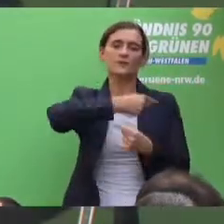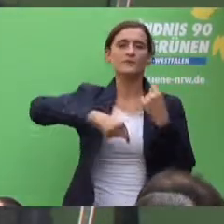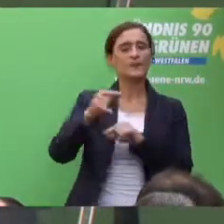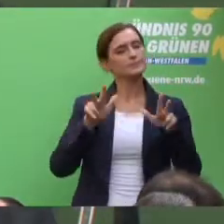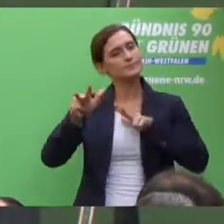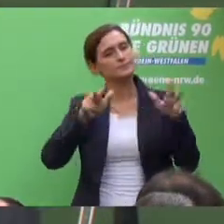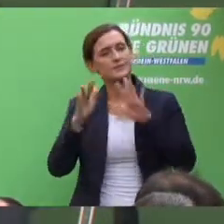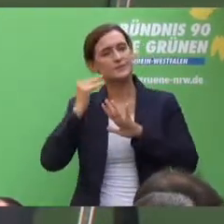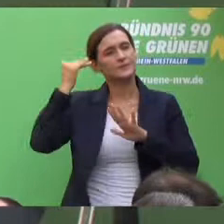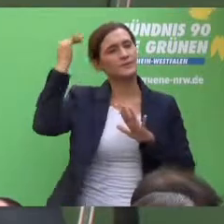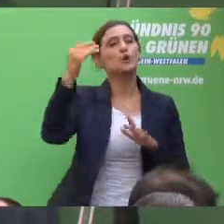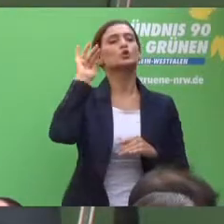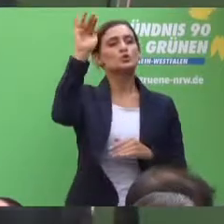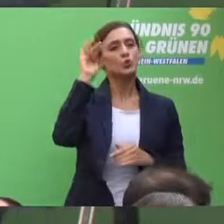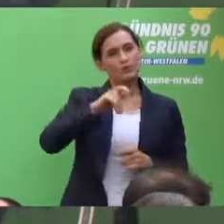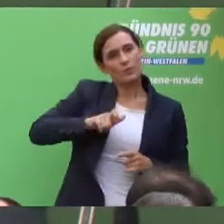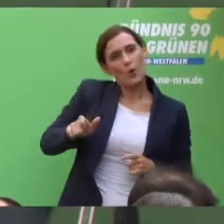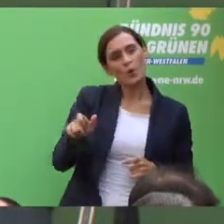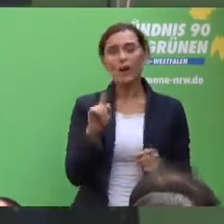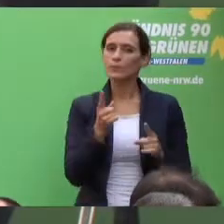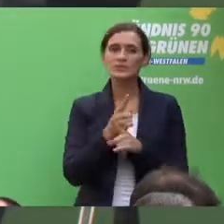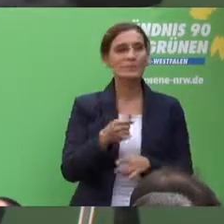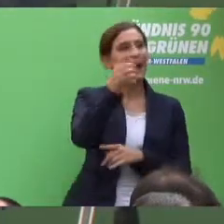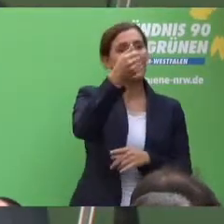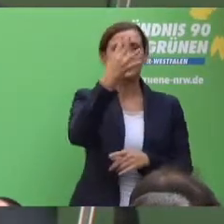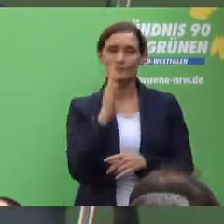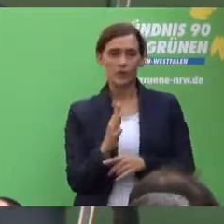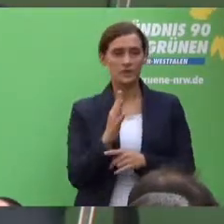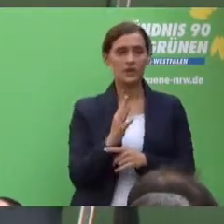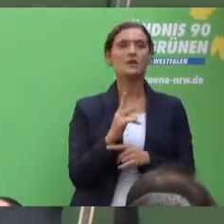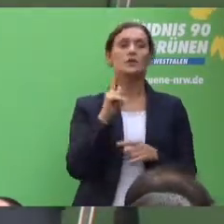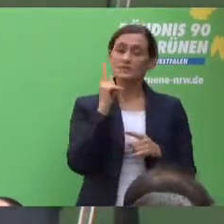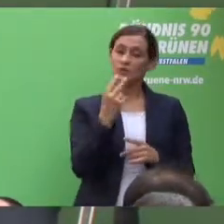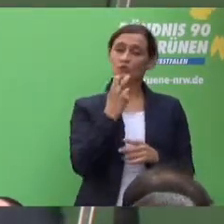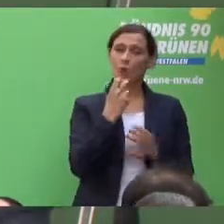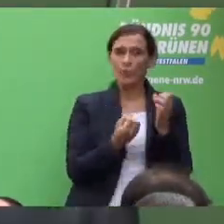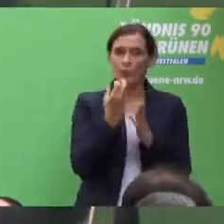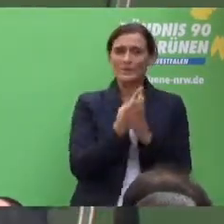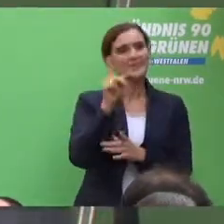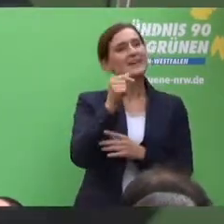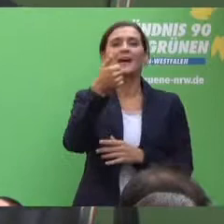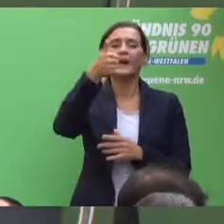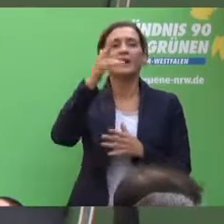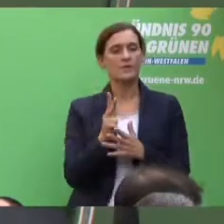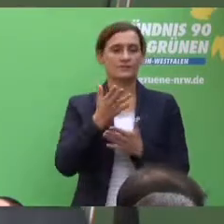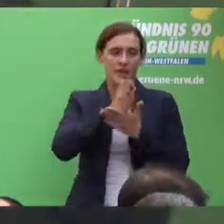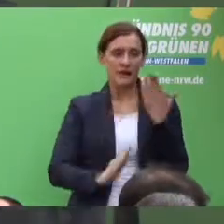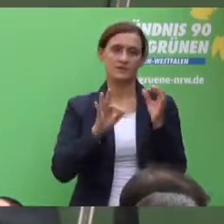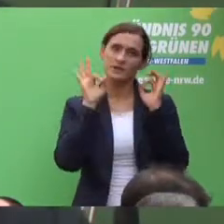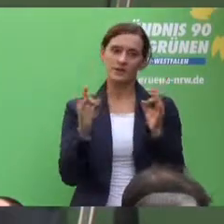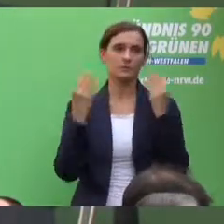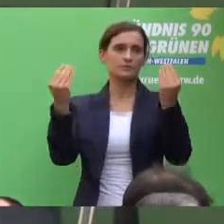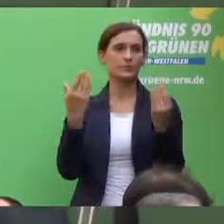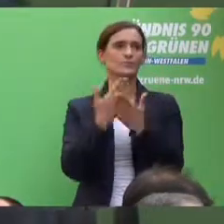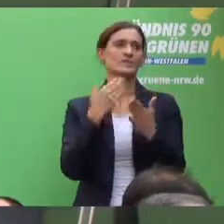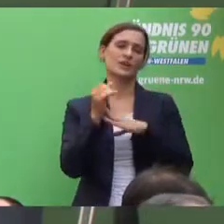künftig die Bürgerinnen und Bürger nicht mehr ein Viertel, sondern die Hälfte der Stromerzeugung in der Hand haben. Und dafür streiten wir. Und das